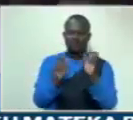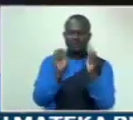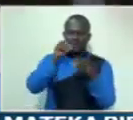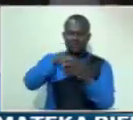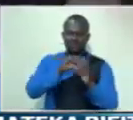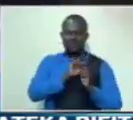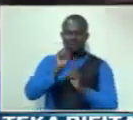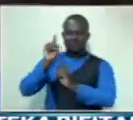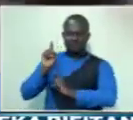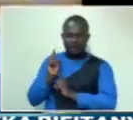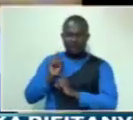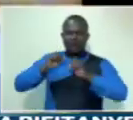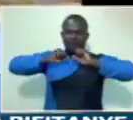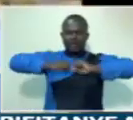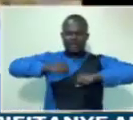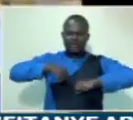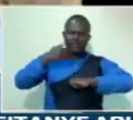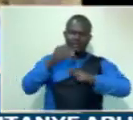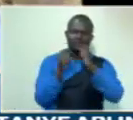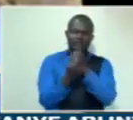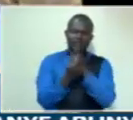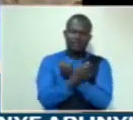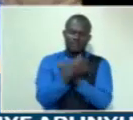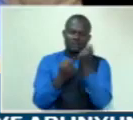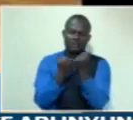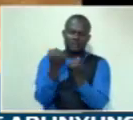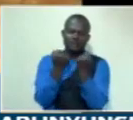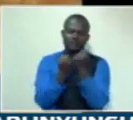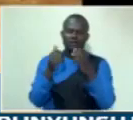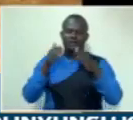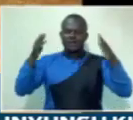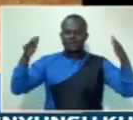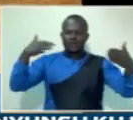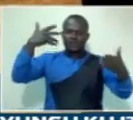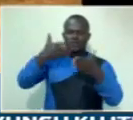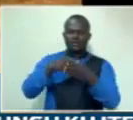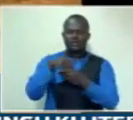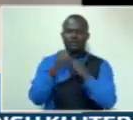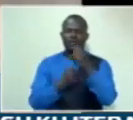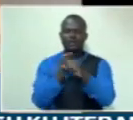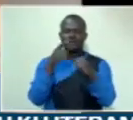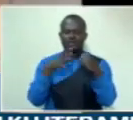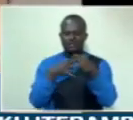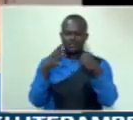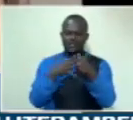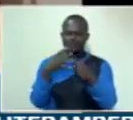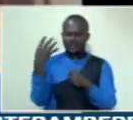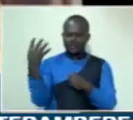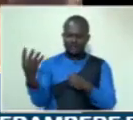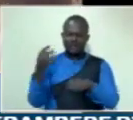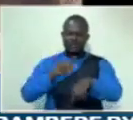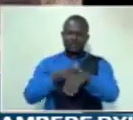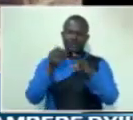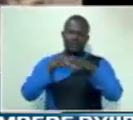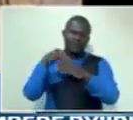na gisirikare. Amasezerano yagendaga avugururwa n'ubutwererane burushaho kwaguka kugera ndetse no mu mwaka w'1994 ubwo habaga